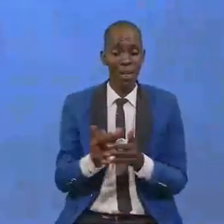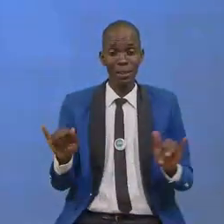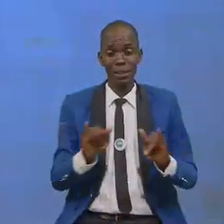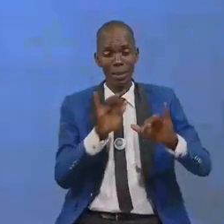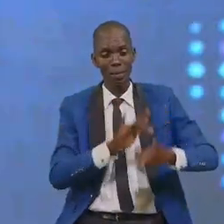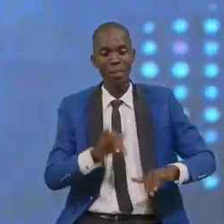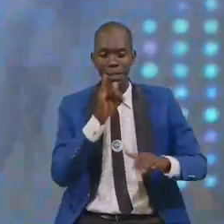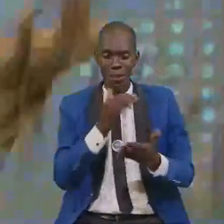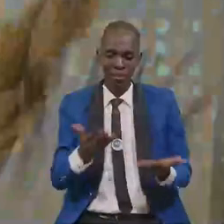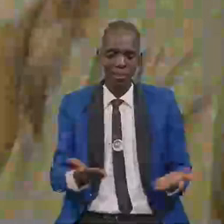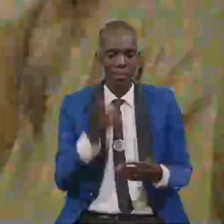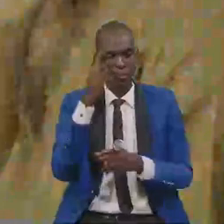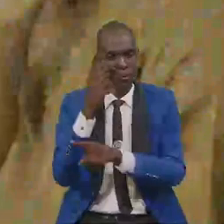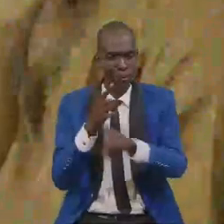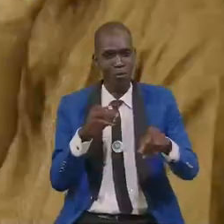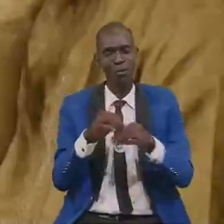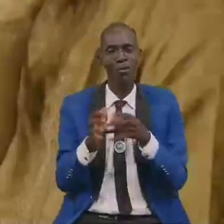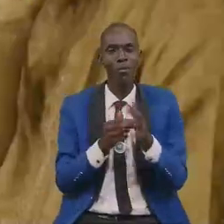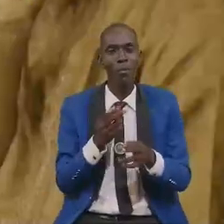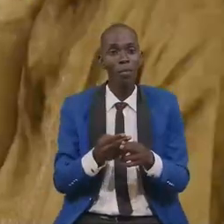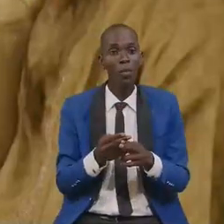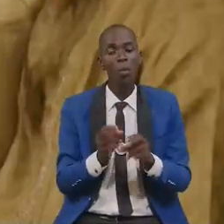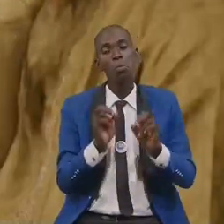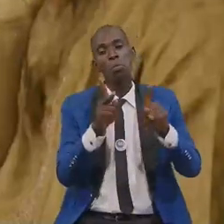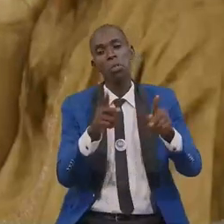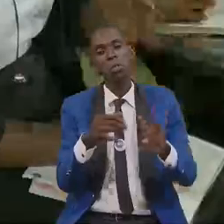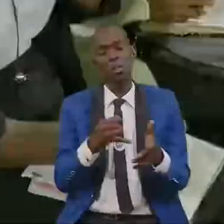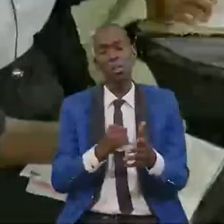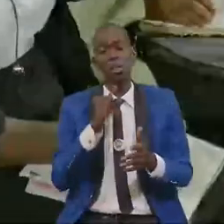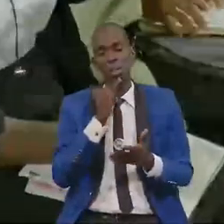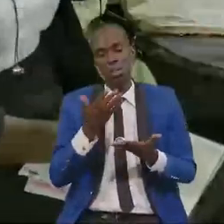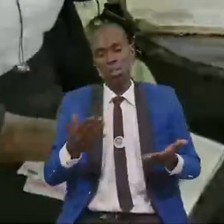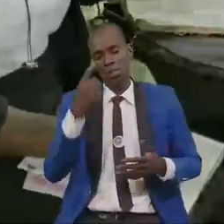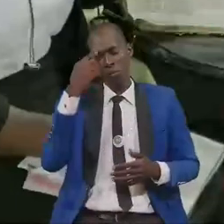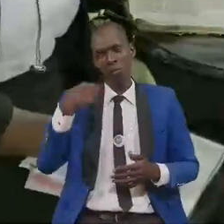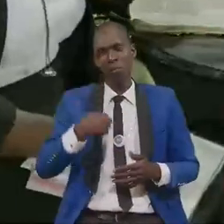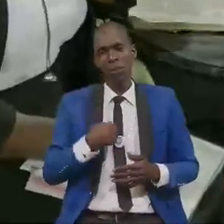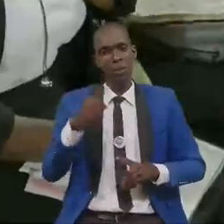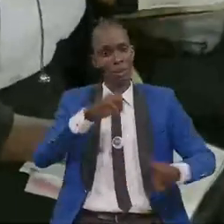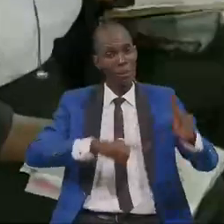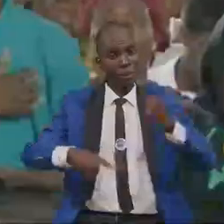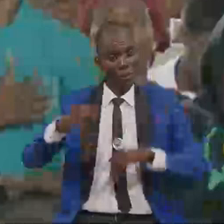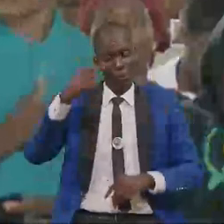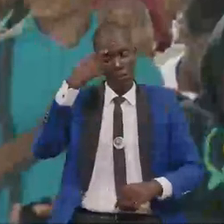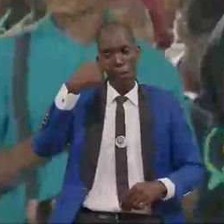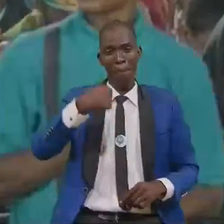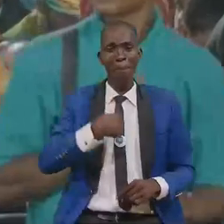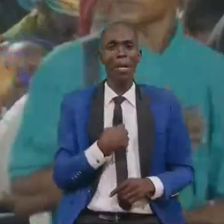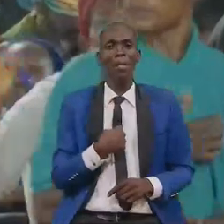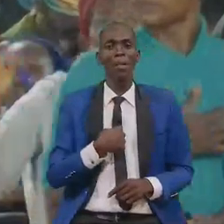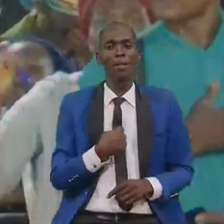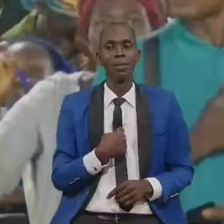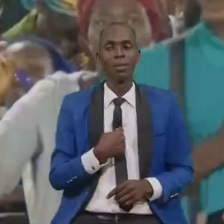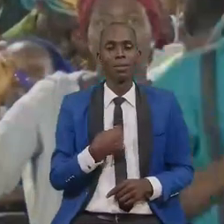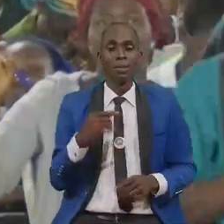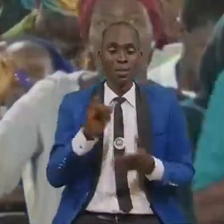aujourd'hui d'accord c'est disponible pour moi pour moi cette musique va